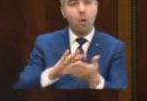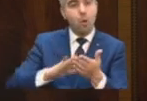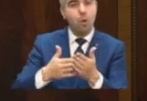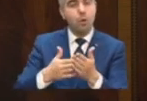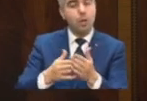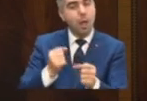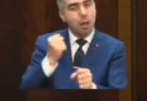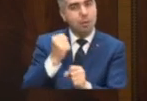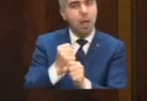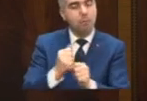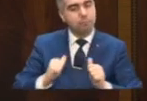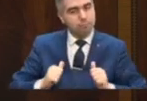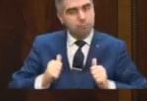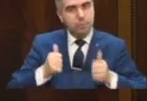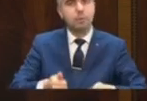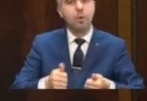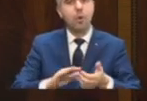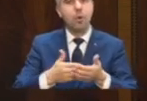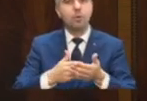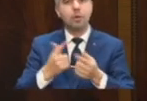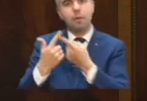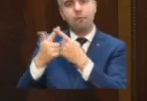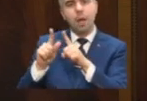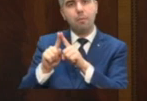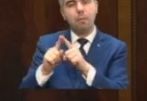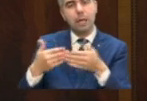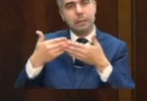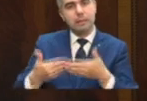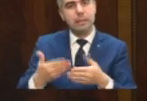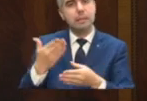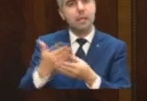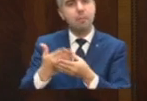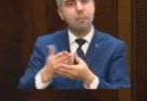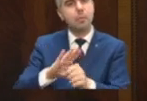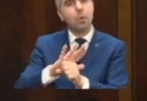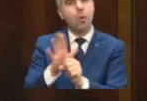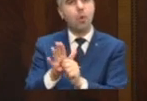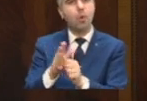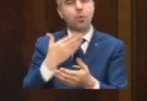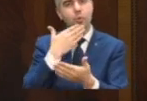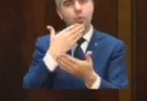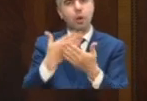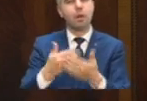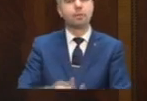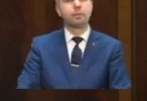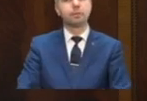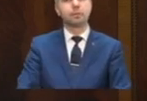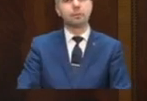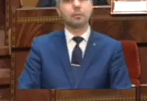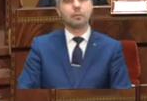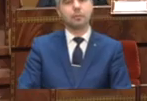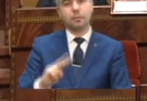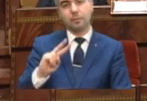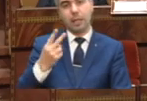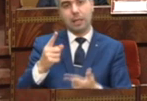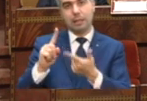إيجابي ينتصر على كل معيقات وعلى رأسها الأزمة التي سببتها الجائحة. شكراً لكم. شكراً سيد النائب المحترم. المداخلة